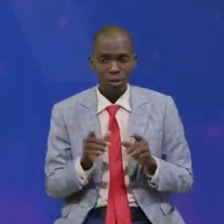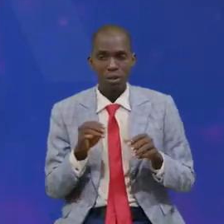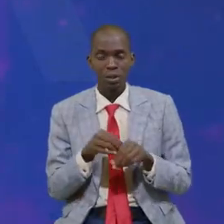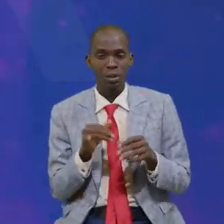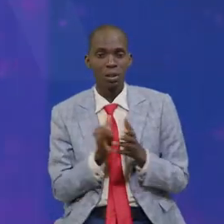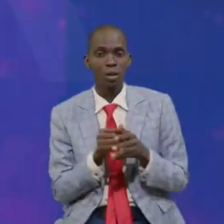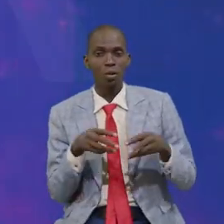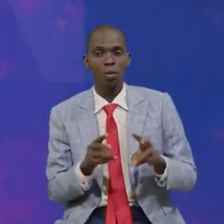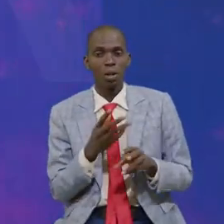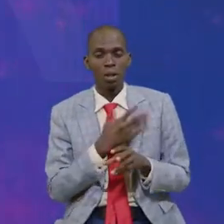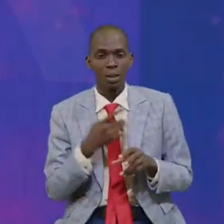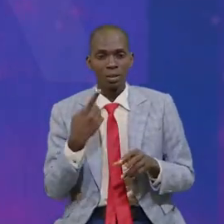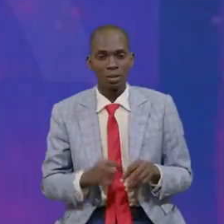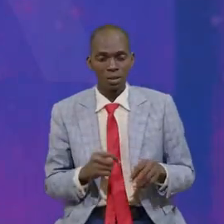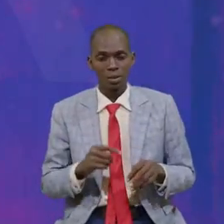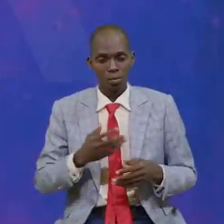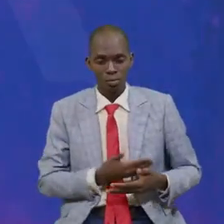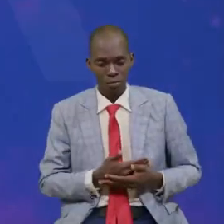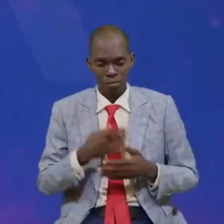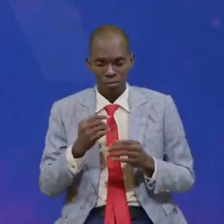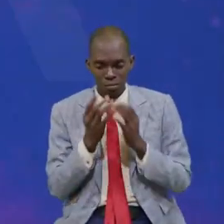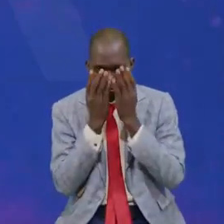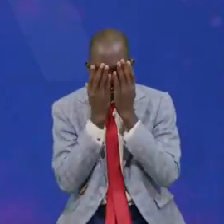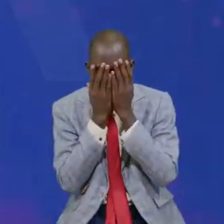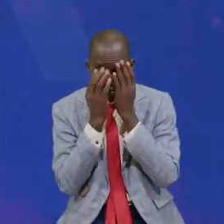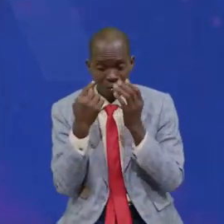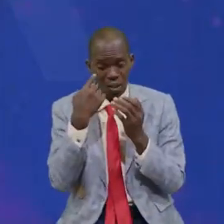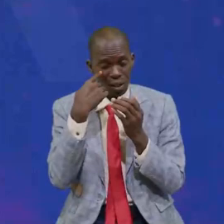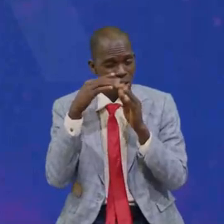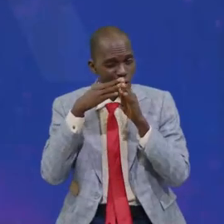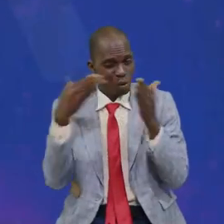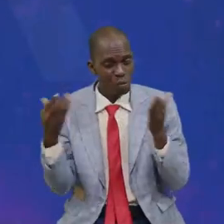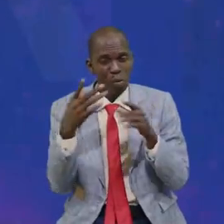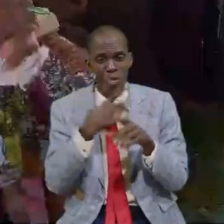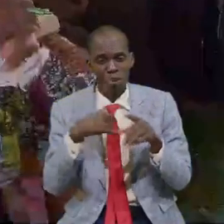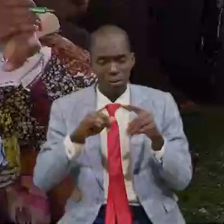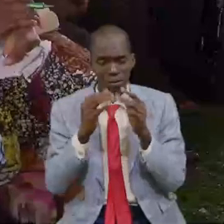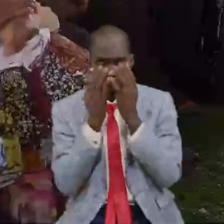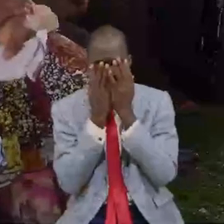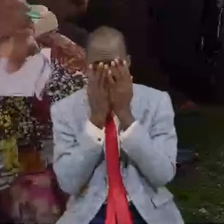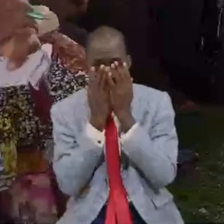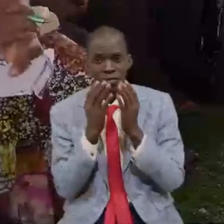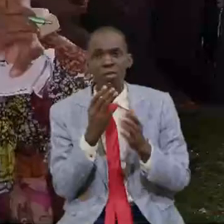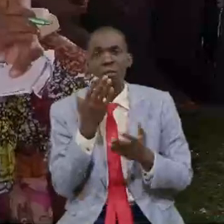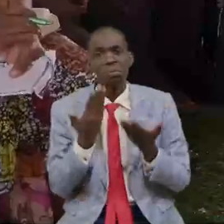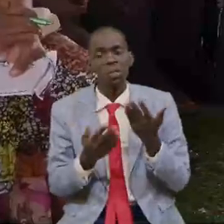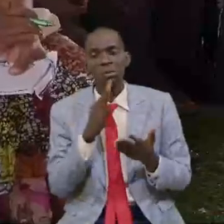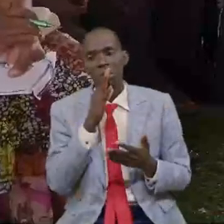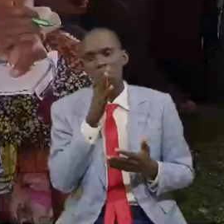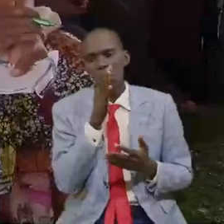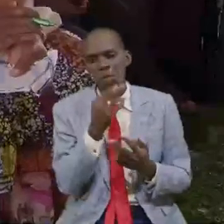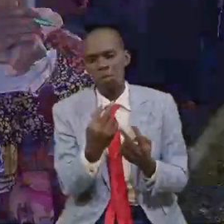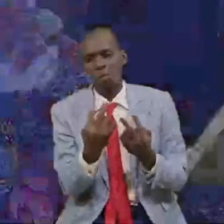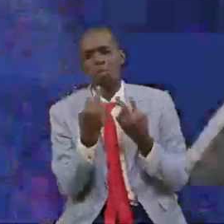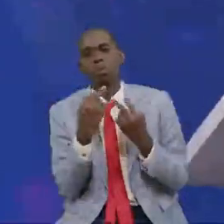met la main. Et il regarde par les trous des doigts pour voir si maman l'observe ou